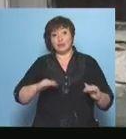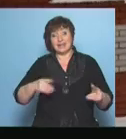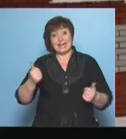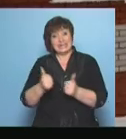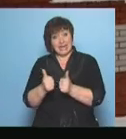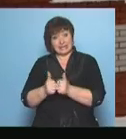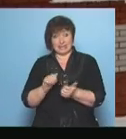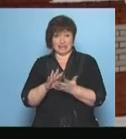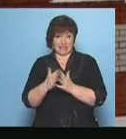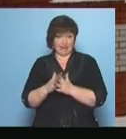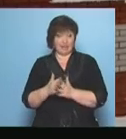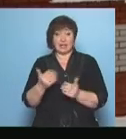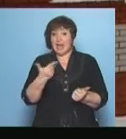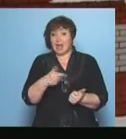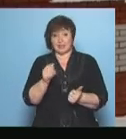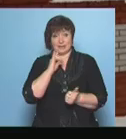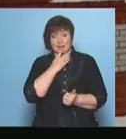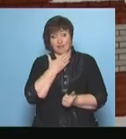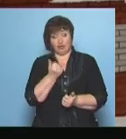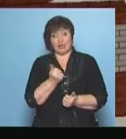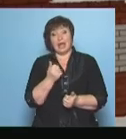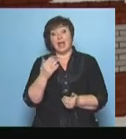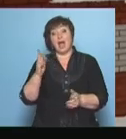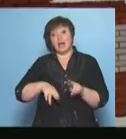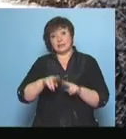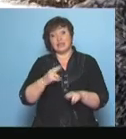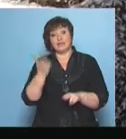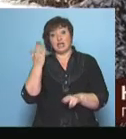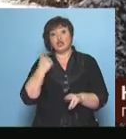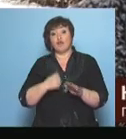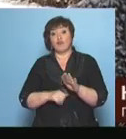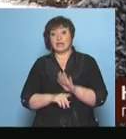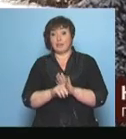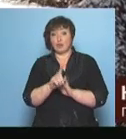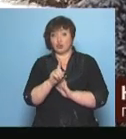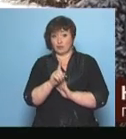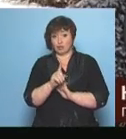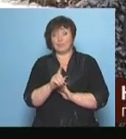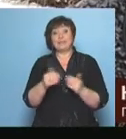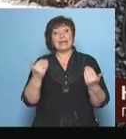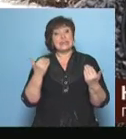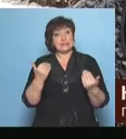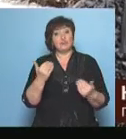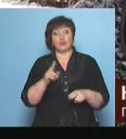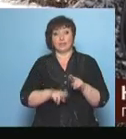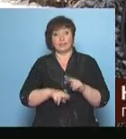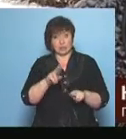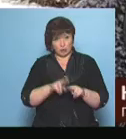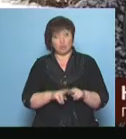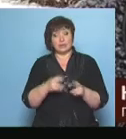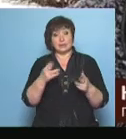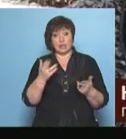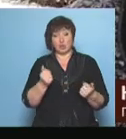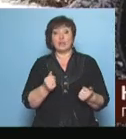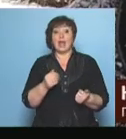которых садиков нет. Возводить здания начали в конце прошлого года. На сегодня работы идут, уже построены подвальные